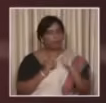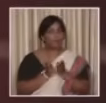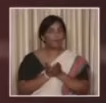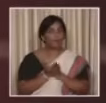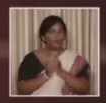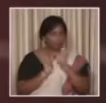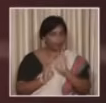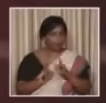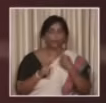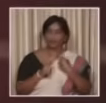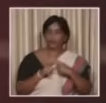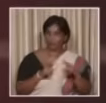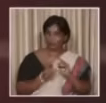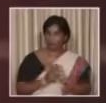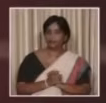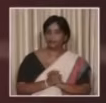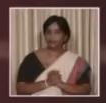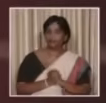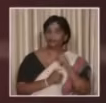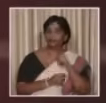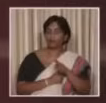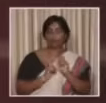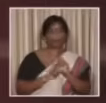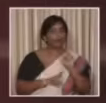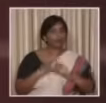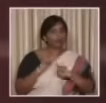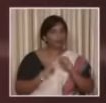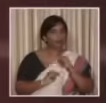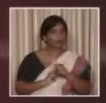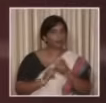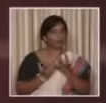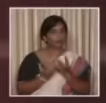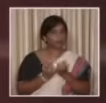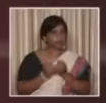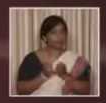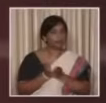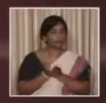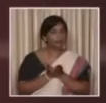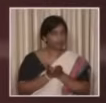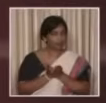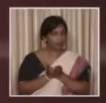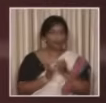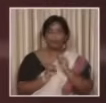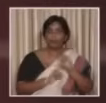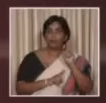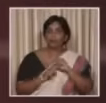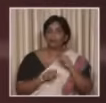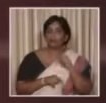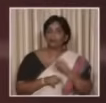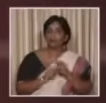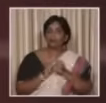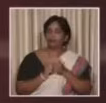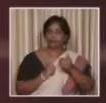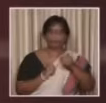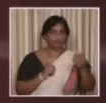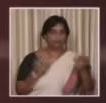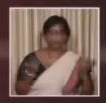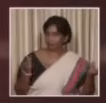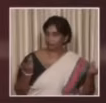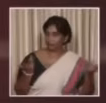විනය තියනකන් විතරයි. මේ පාර්ලිමේන්තුවට අවශ්‍ය විනය මේ පාර්ලිමේන්තුව පවත්වාගෙන ගියේ